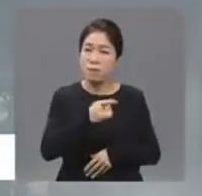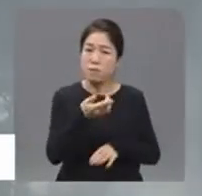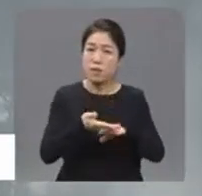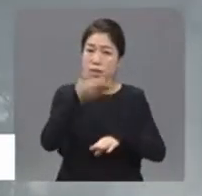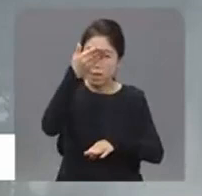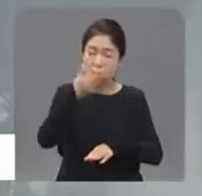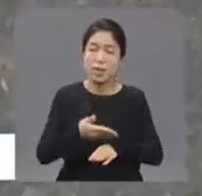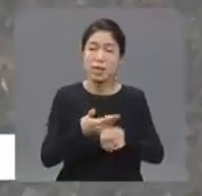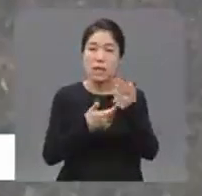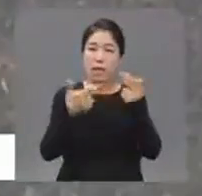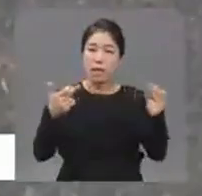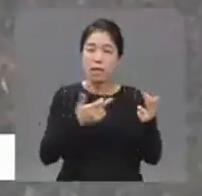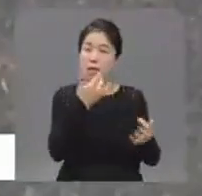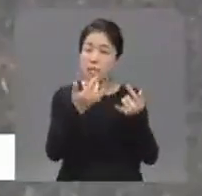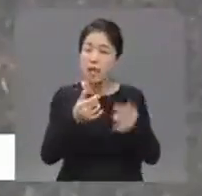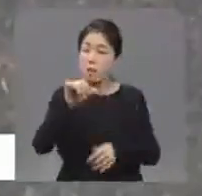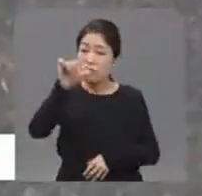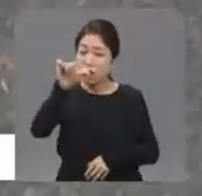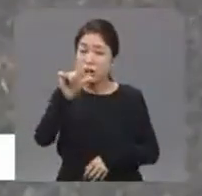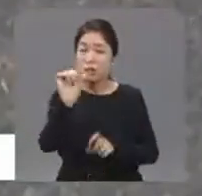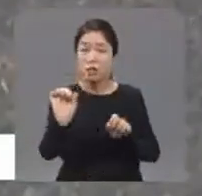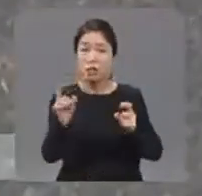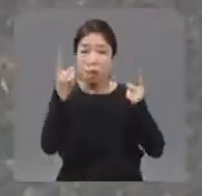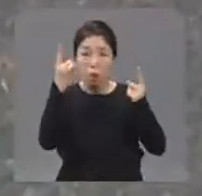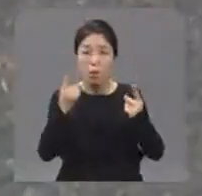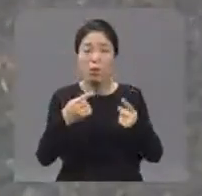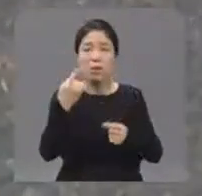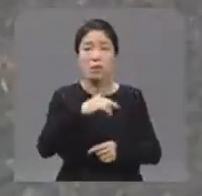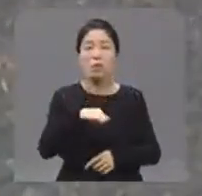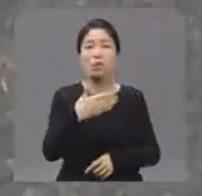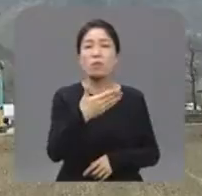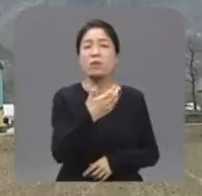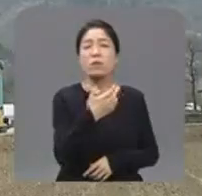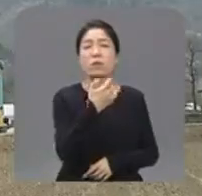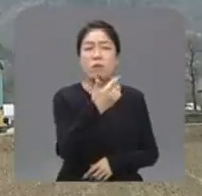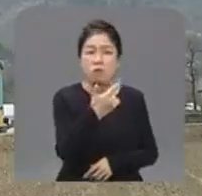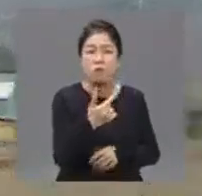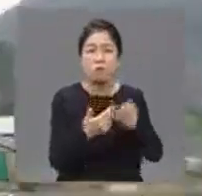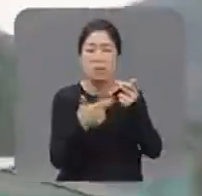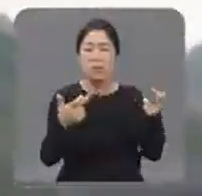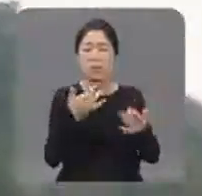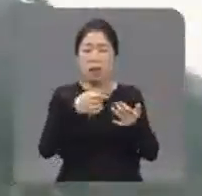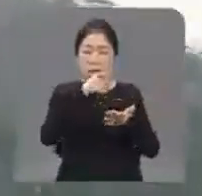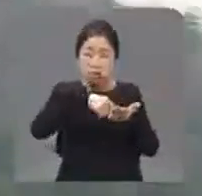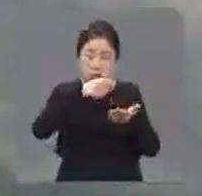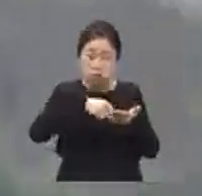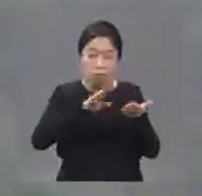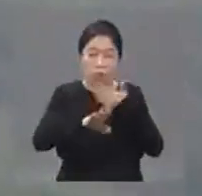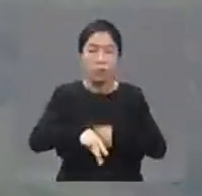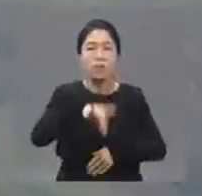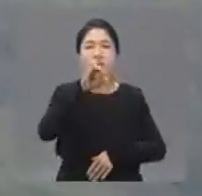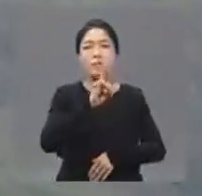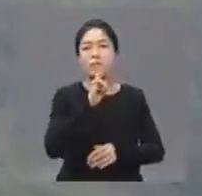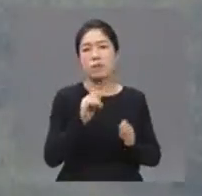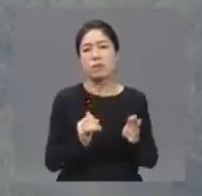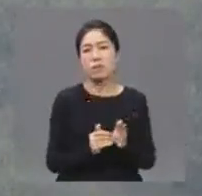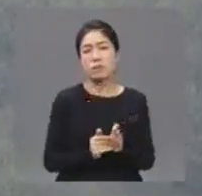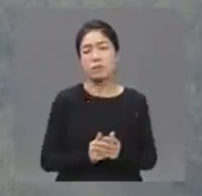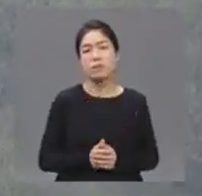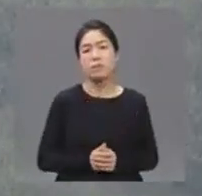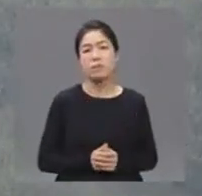이상의 산불 5건이 동시에 발생한 건 1986년 산불 통계 작성 이후 처음이라고 밝혔습니다. KBS 뉴스